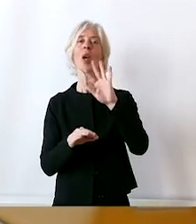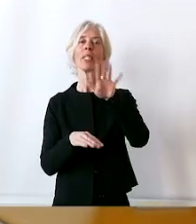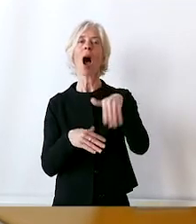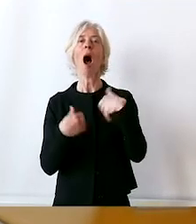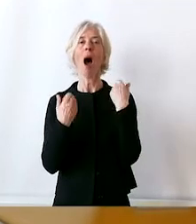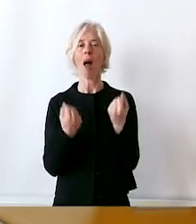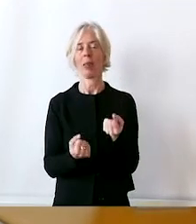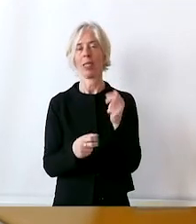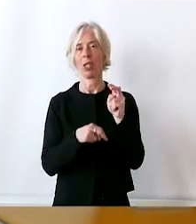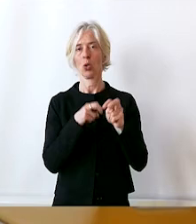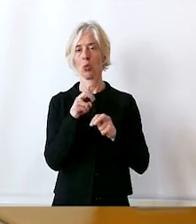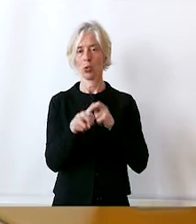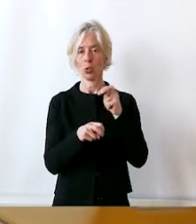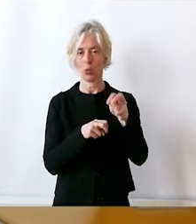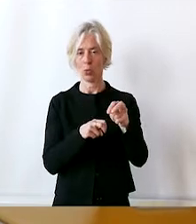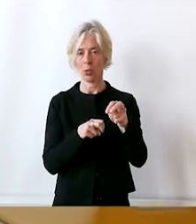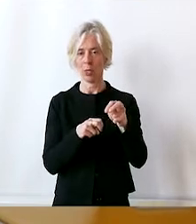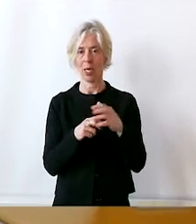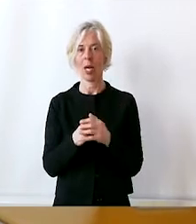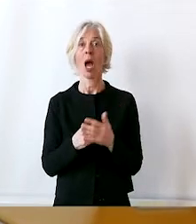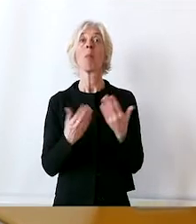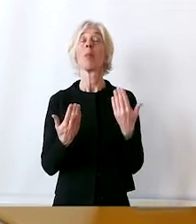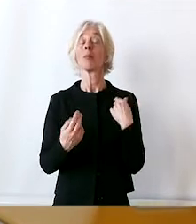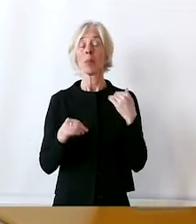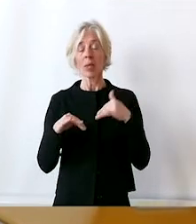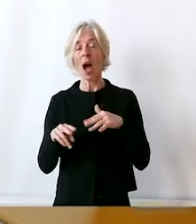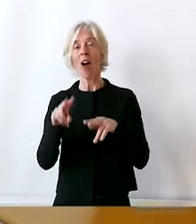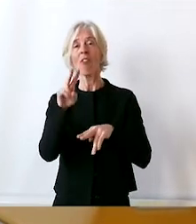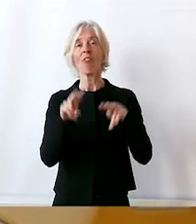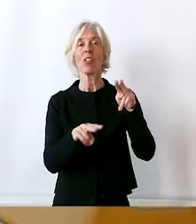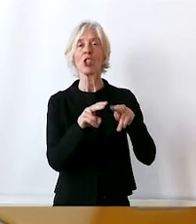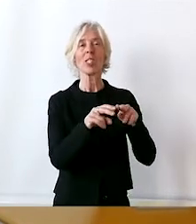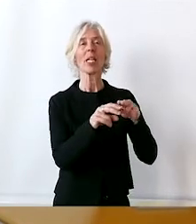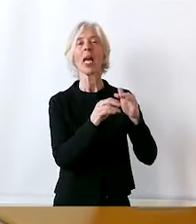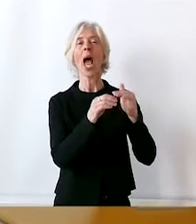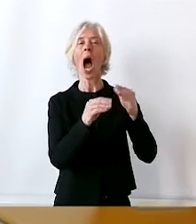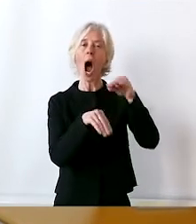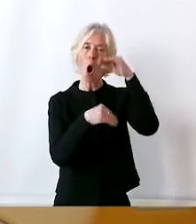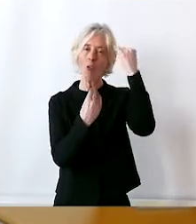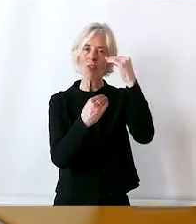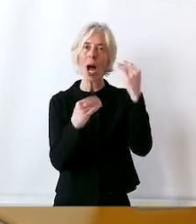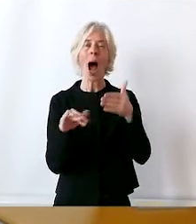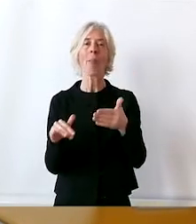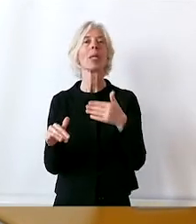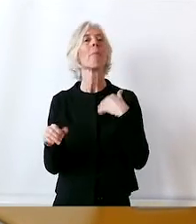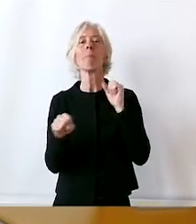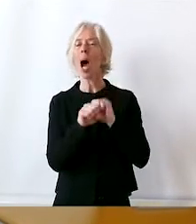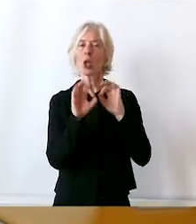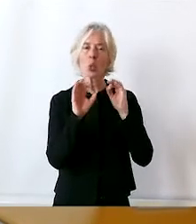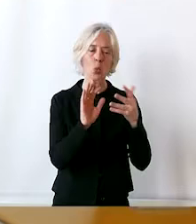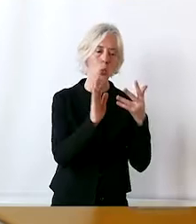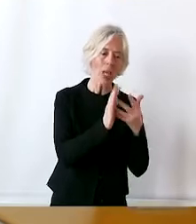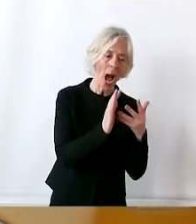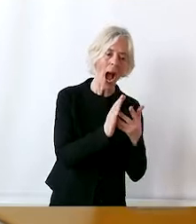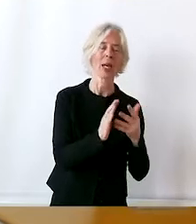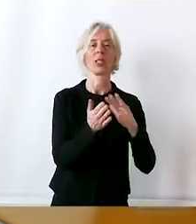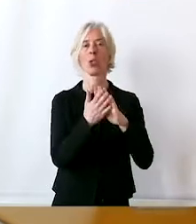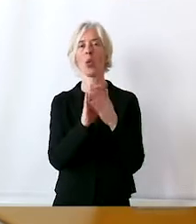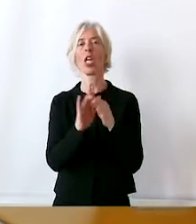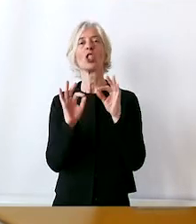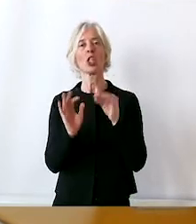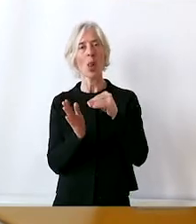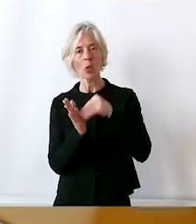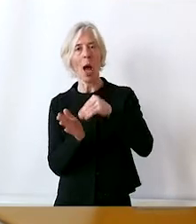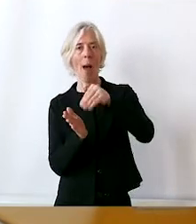Umwelt. Je nach Aufgabengebiet treten wir als Fachgutachter auf, geben Stellungnahmen ab, sind Aufsichts- oder